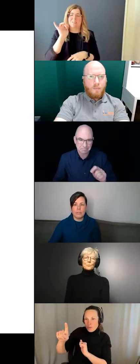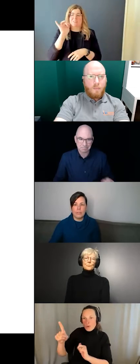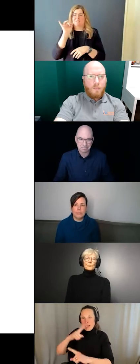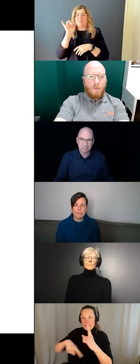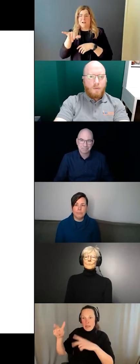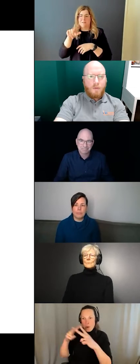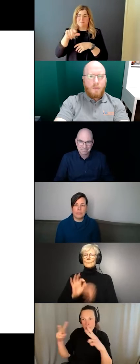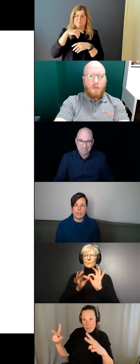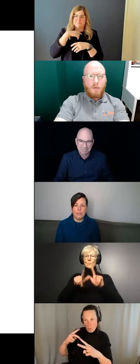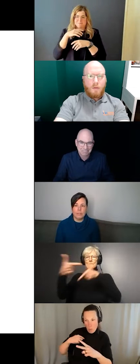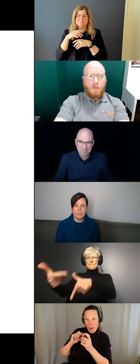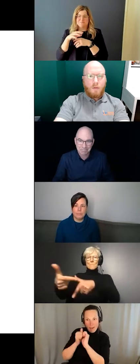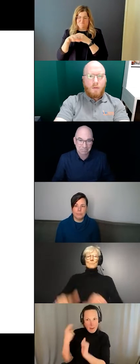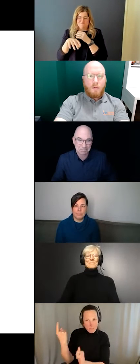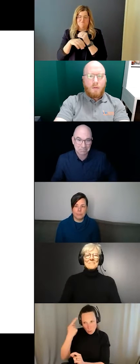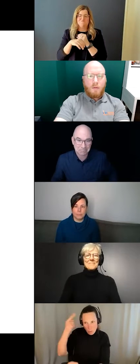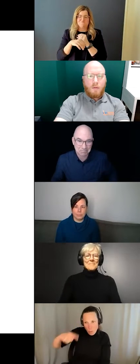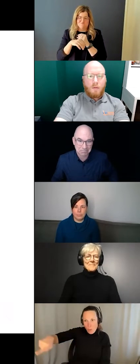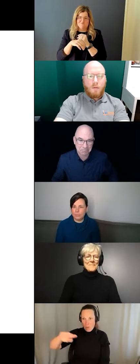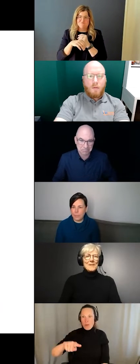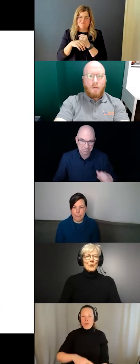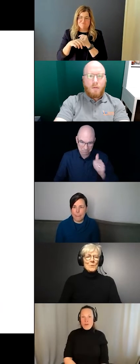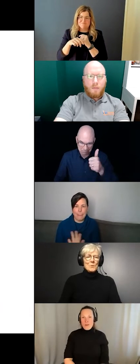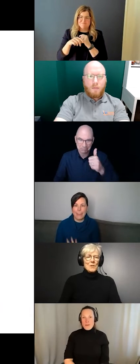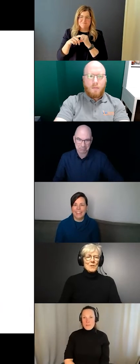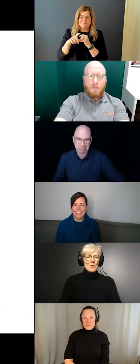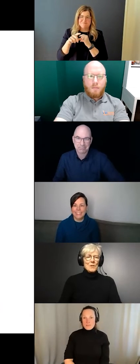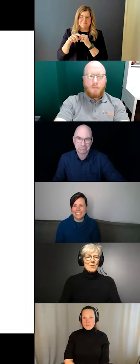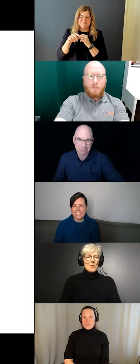travaillé d'accommoder ceux alentour de moi qui n'utilisent pas le langage des signes.